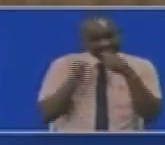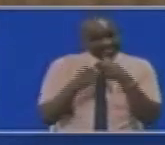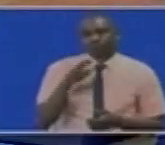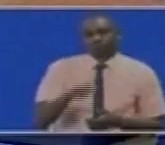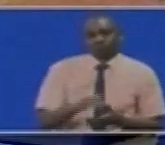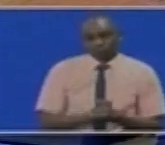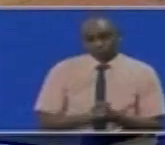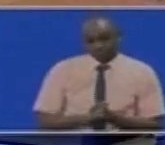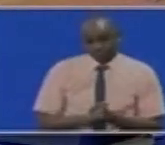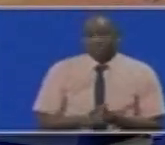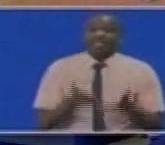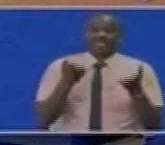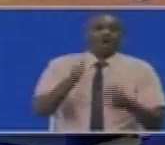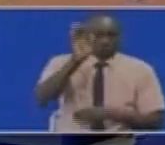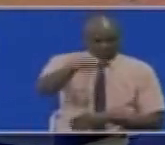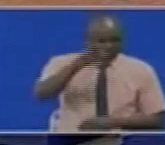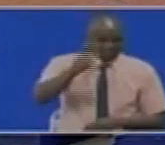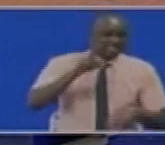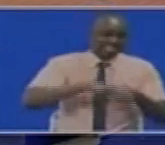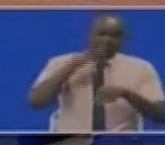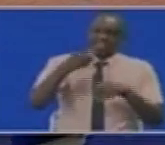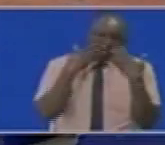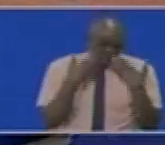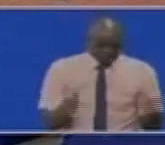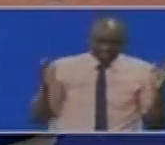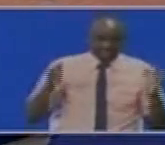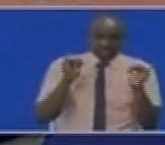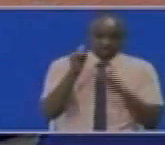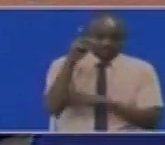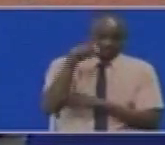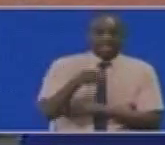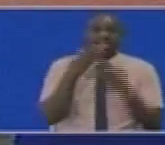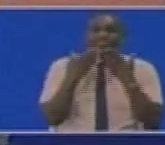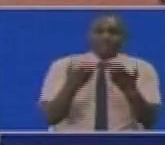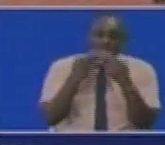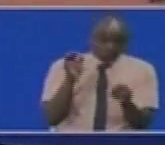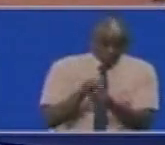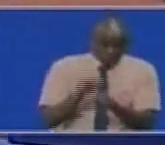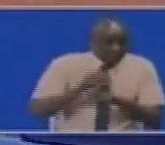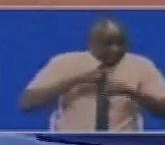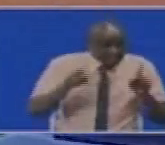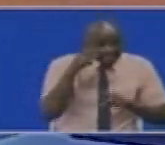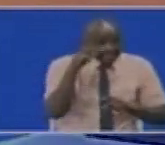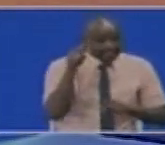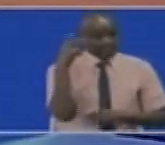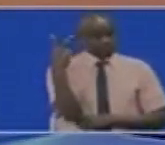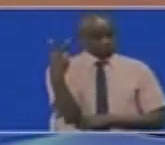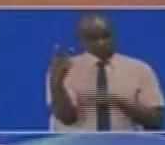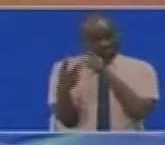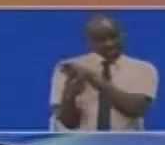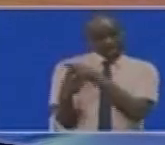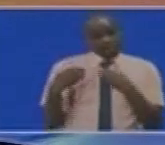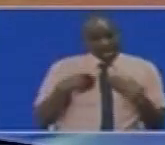January. Mtazamaji, kufikia hapa natamatisha taarifa za KTN leo. Asante sana kutazama, lakini katika sehemu ya pili kwenye KTN